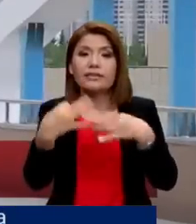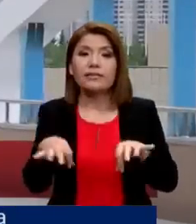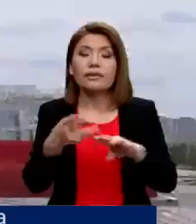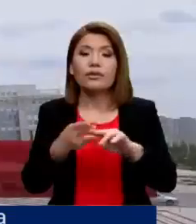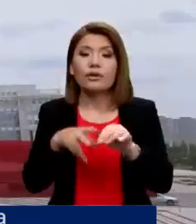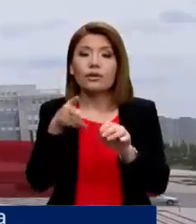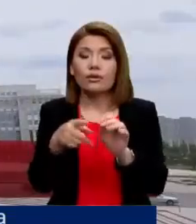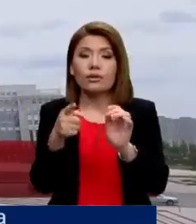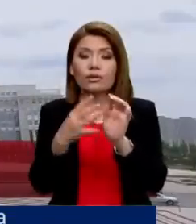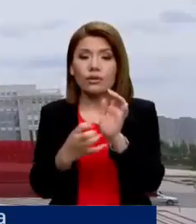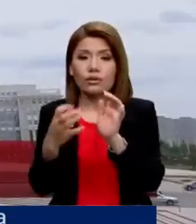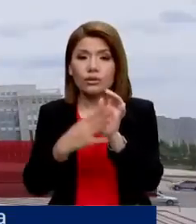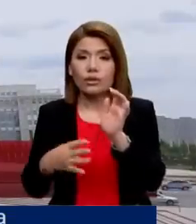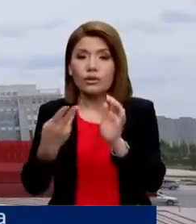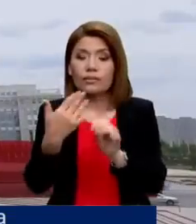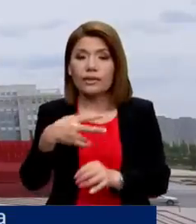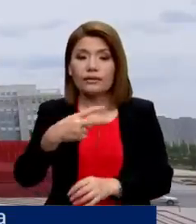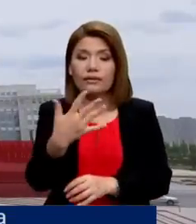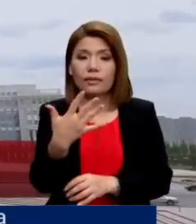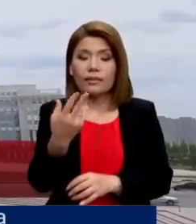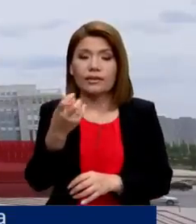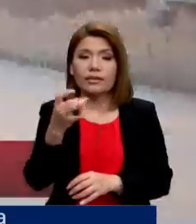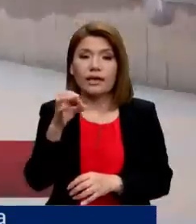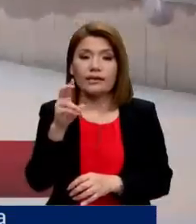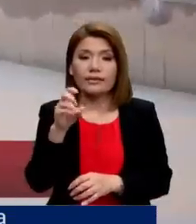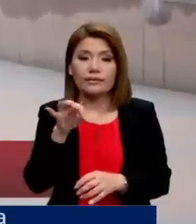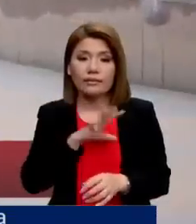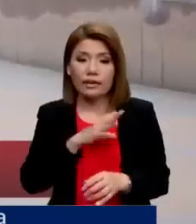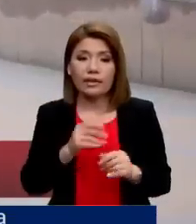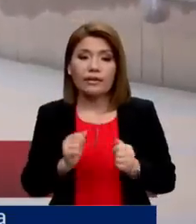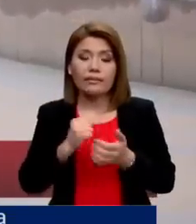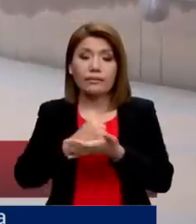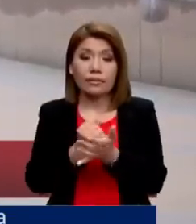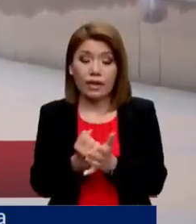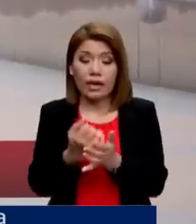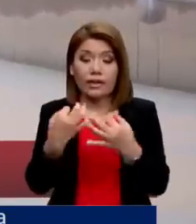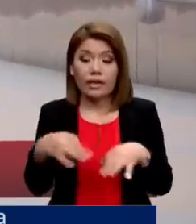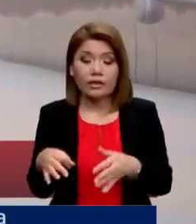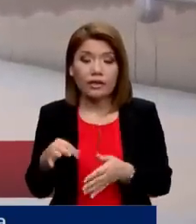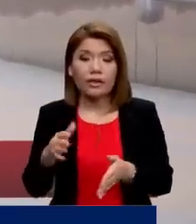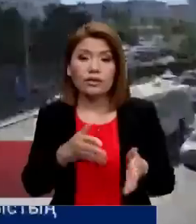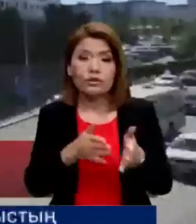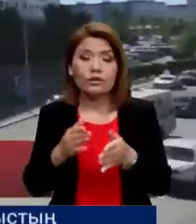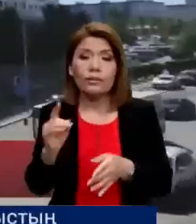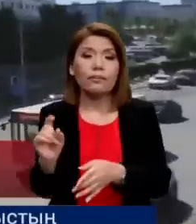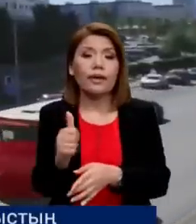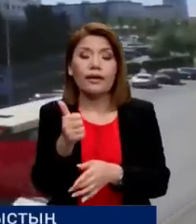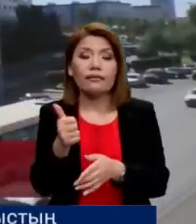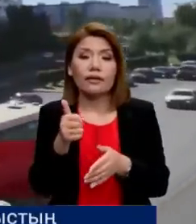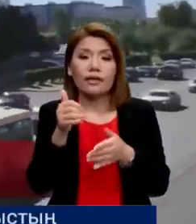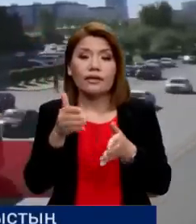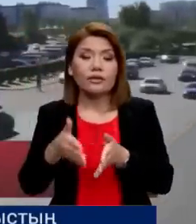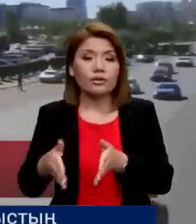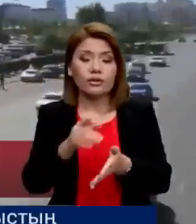декларация 1990 жылы 25 қазанда қабылданған. Бұл еліміздің тәуелсіздік жолындағы тұңғыш қадамы деді президент.